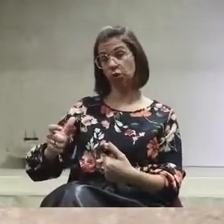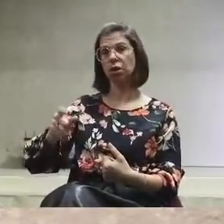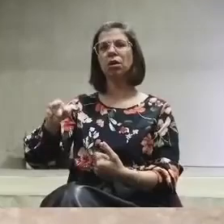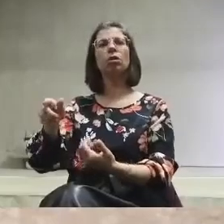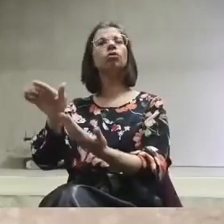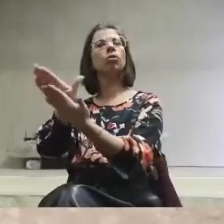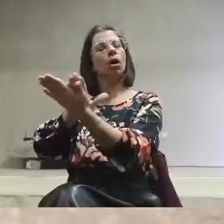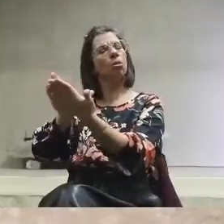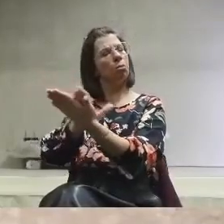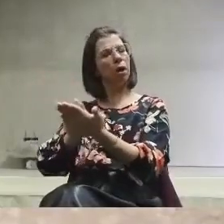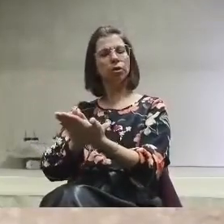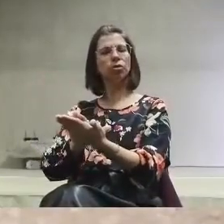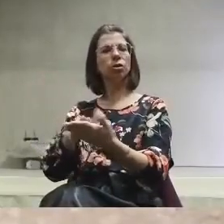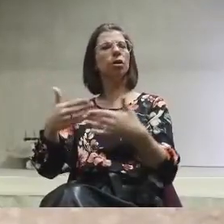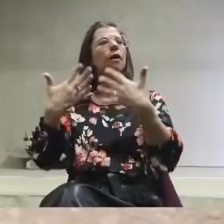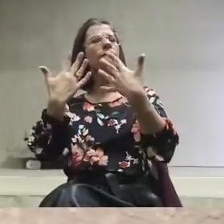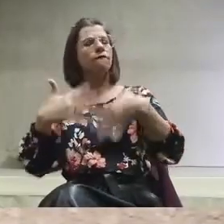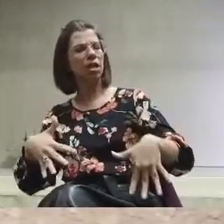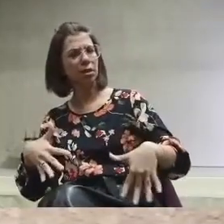Relâchez.